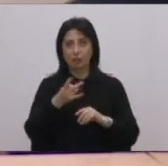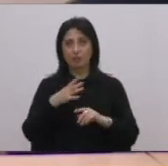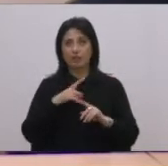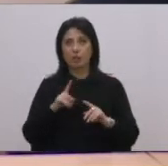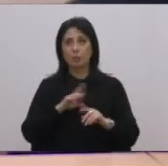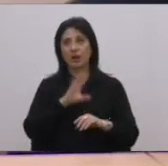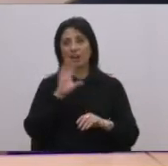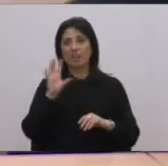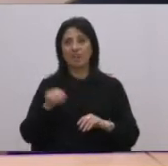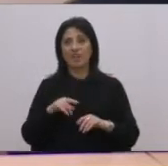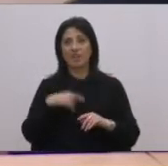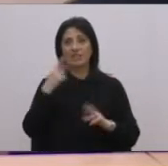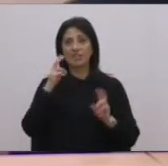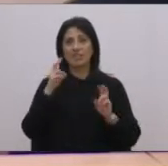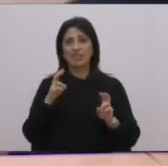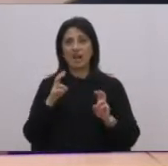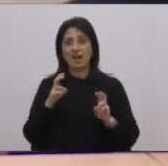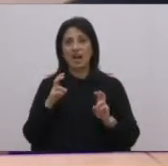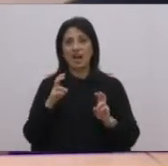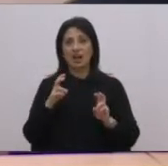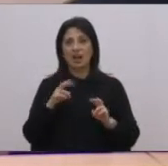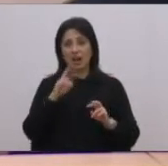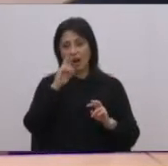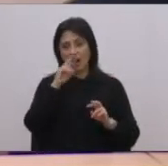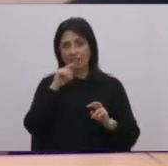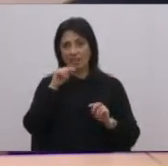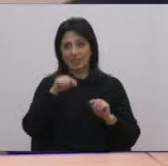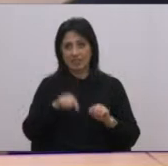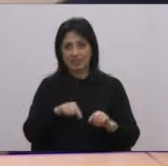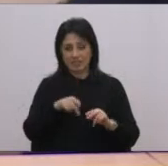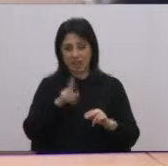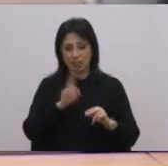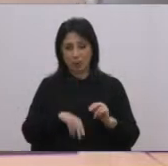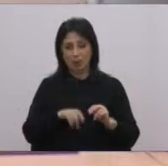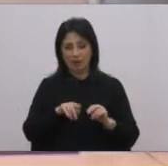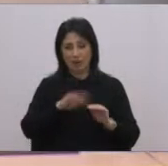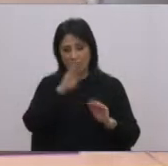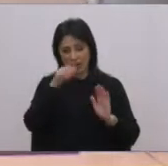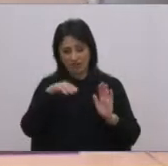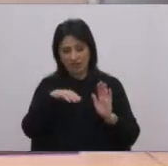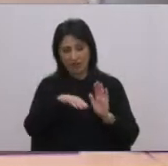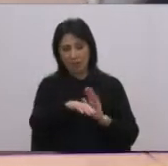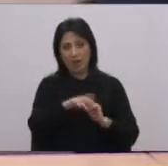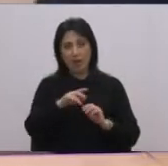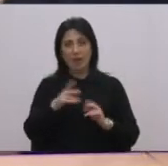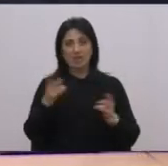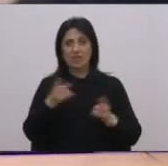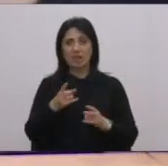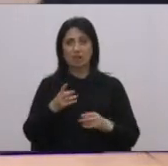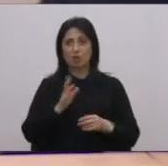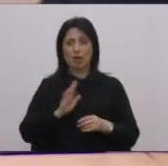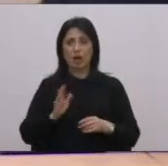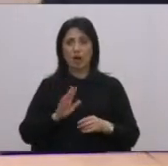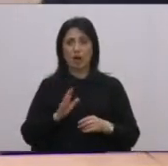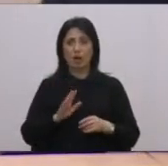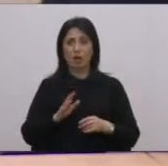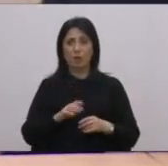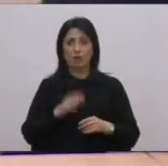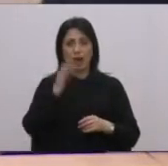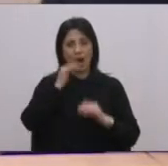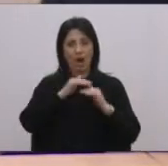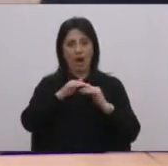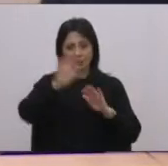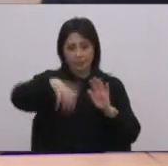რომ ყველა სახის ხარვეზი იქვე ამოიღებს ამ გვირაბებში და აღარ იყოს საჭირო